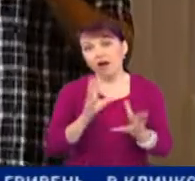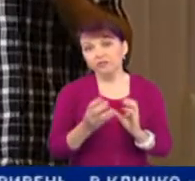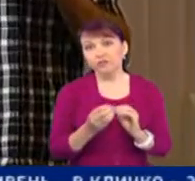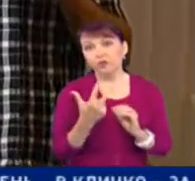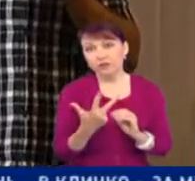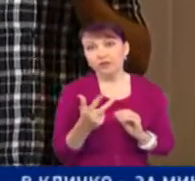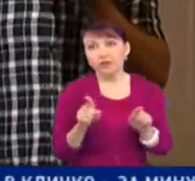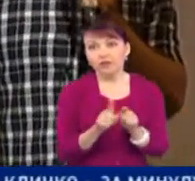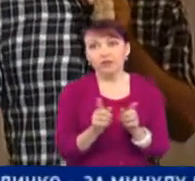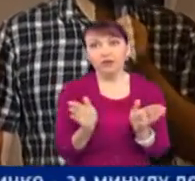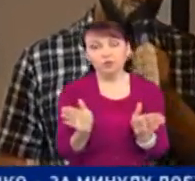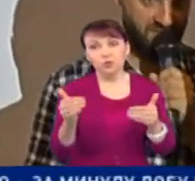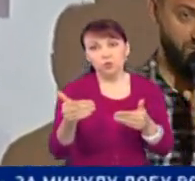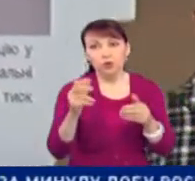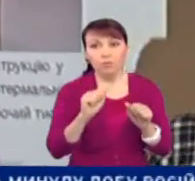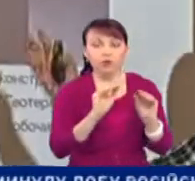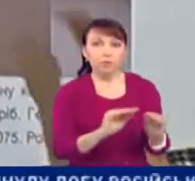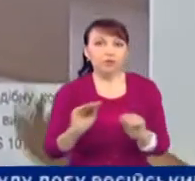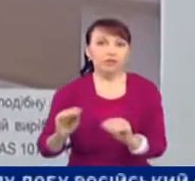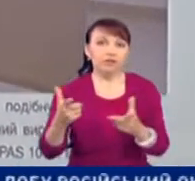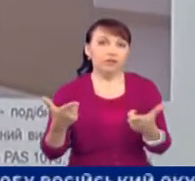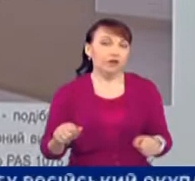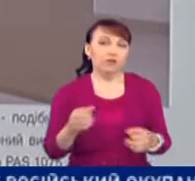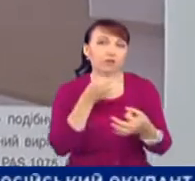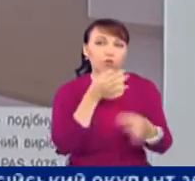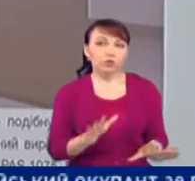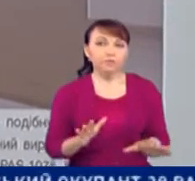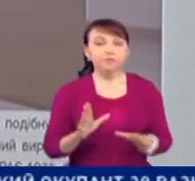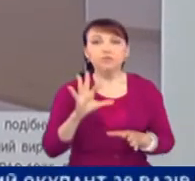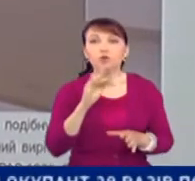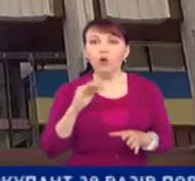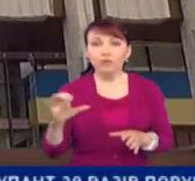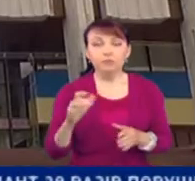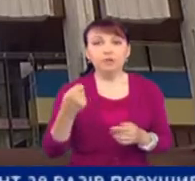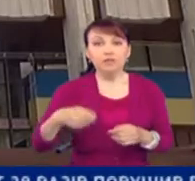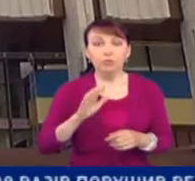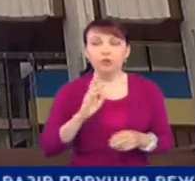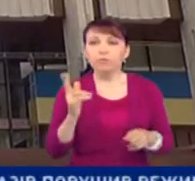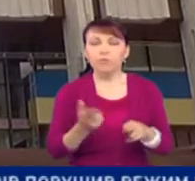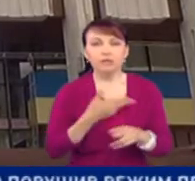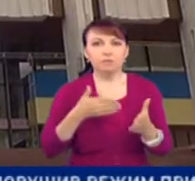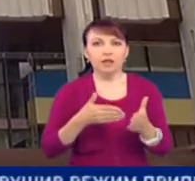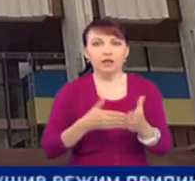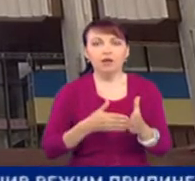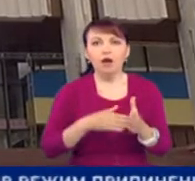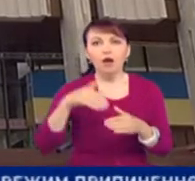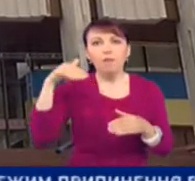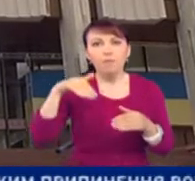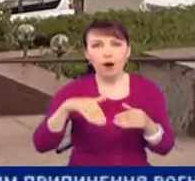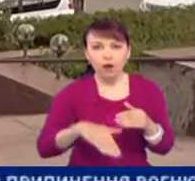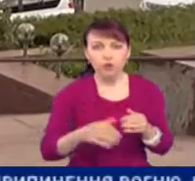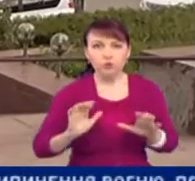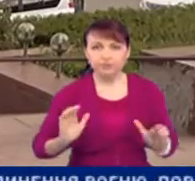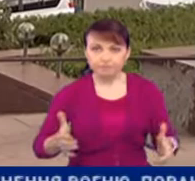таких сундучки, які можна поставити де завгодно. Офіс президента буде безбар'єрним. Пандусами, звуковими маячками, тактильною